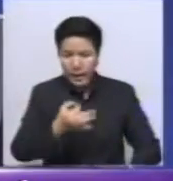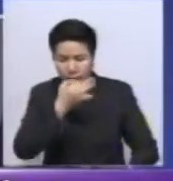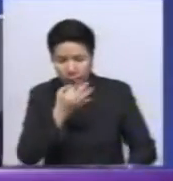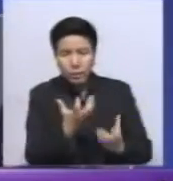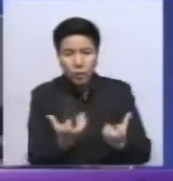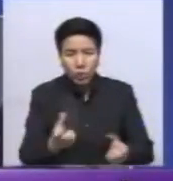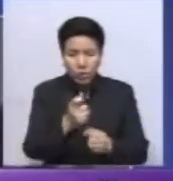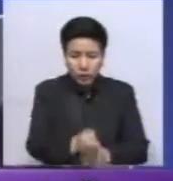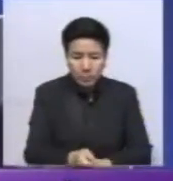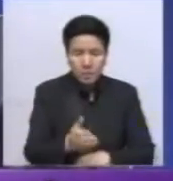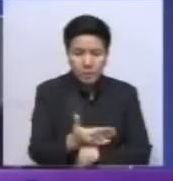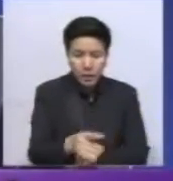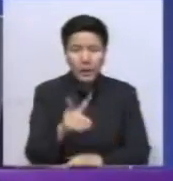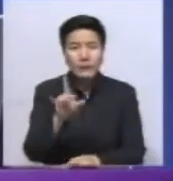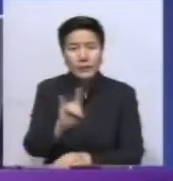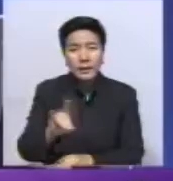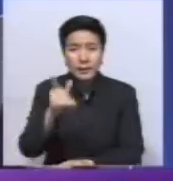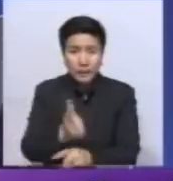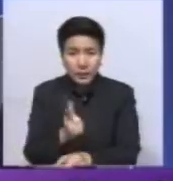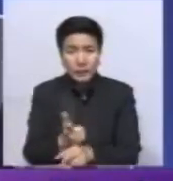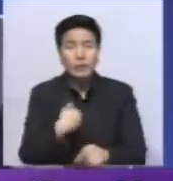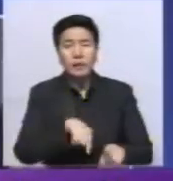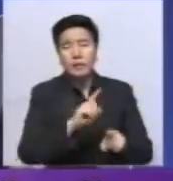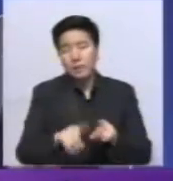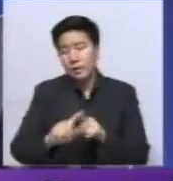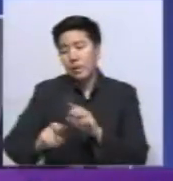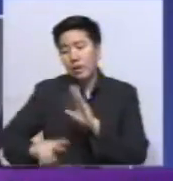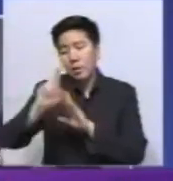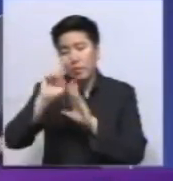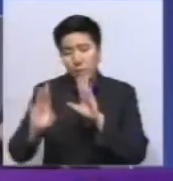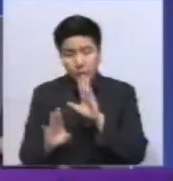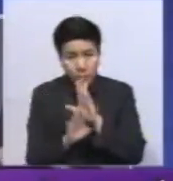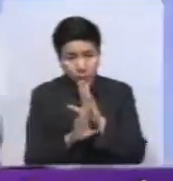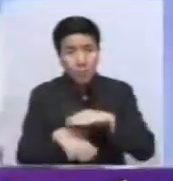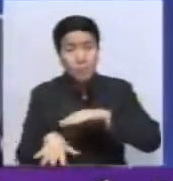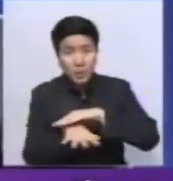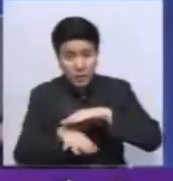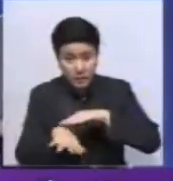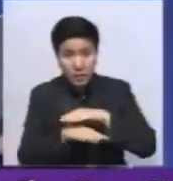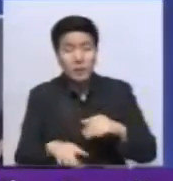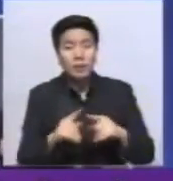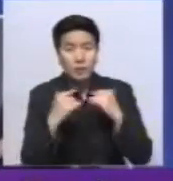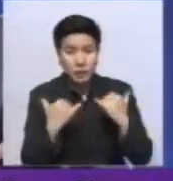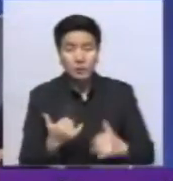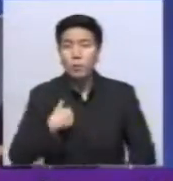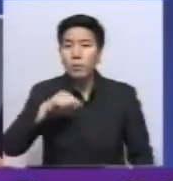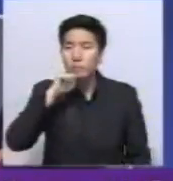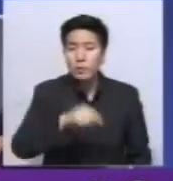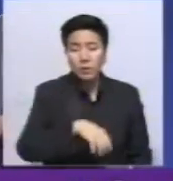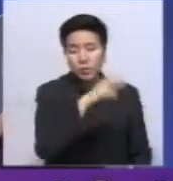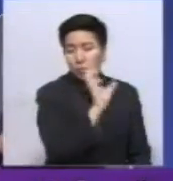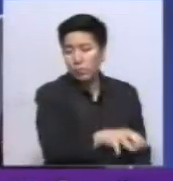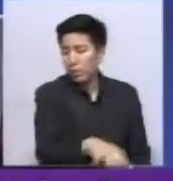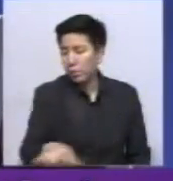ตรกรรมประมงปศุสัตว์การบูรณะฟื้นฟูระบบสาธารณูปโภคพื้นฐานทั้งนี้ผมได้สั่งการให้ทุกหน่วยงาน